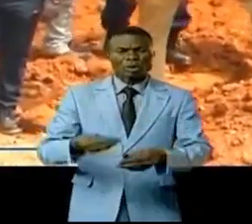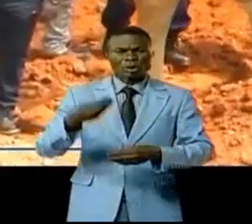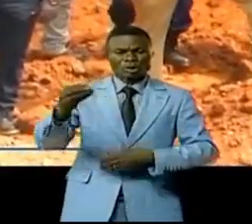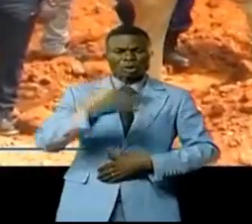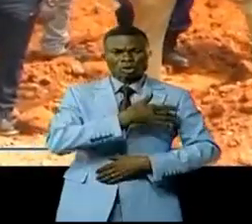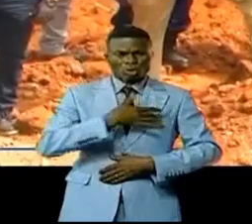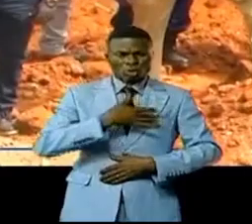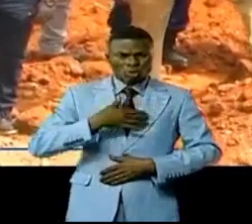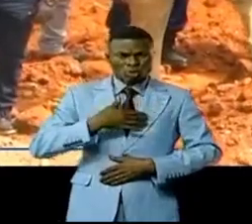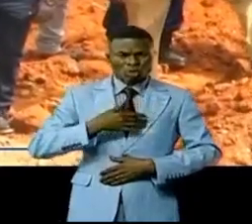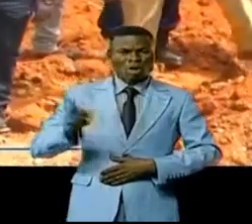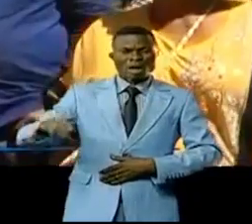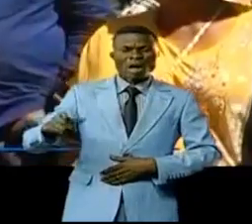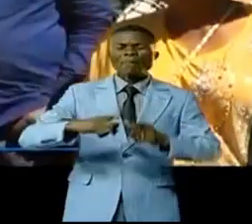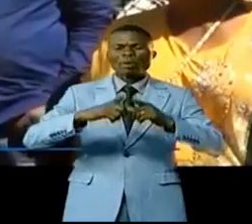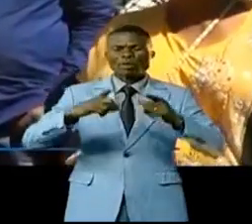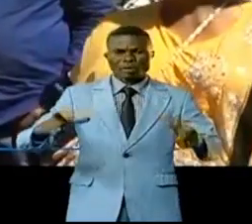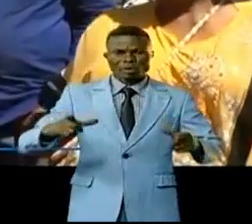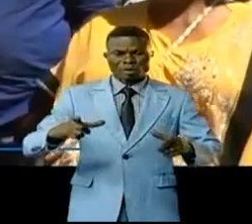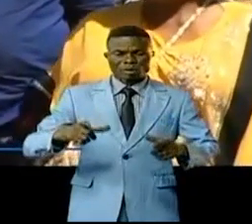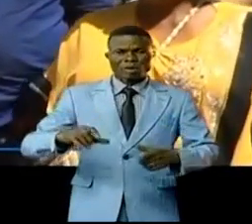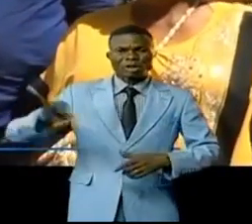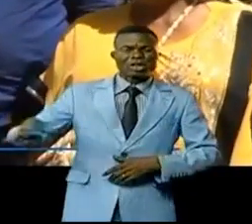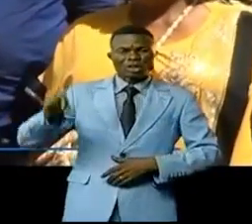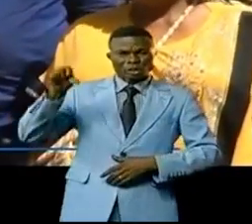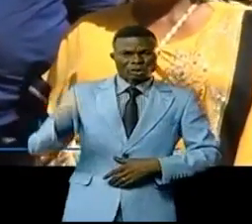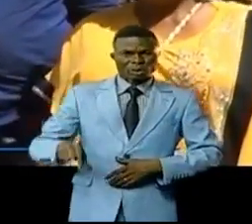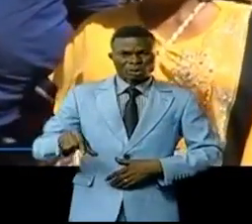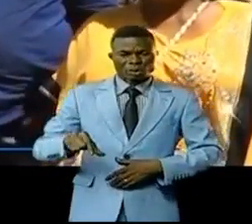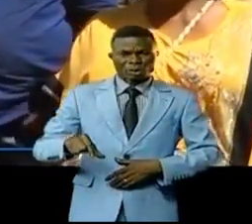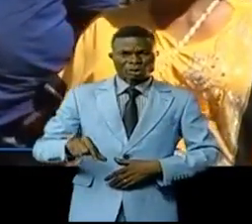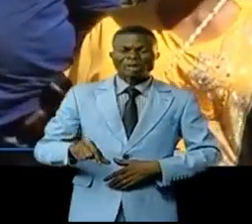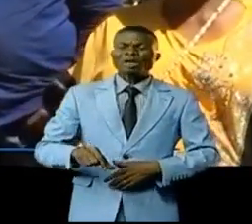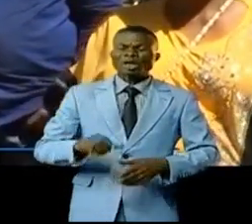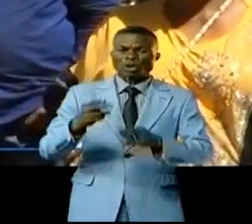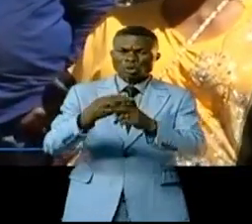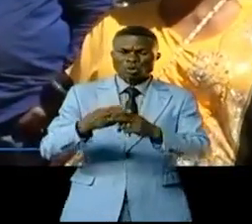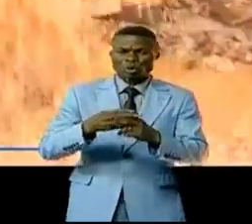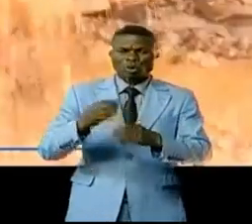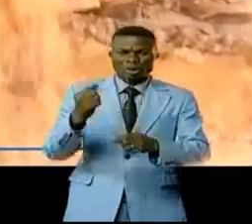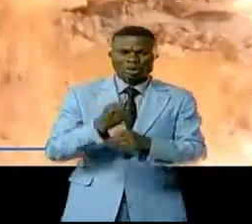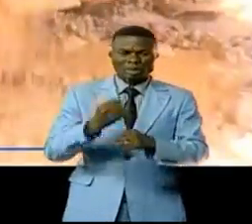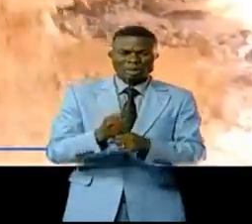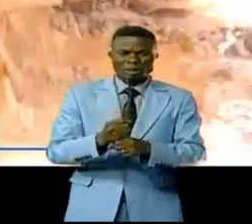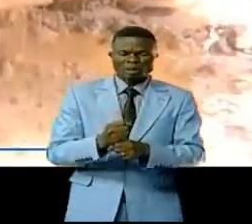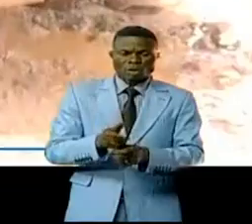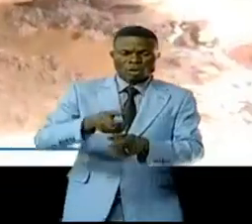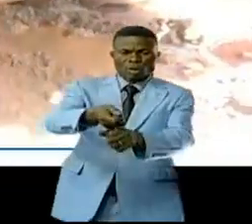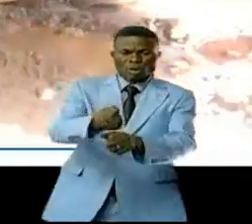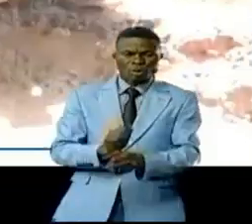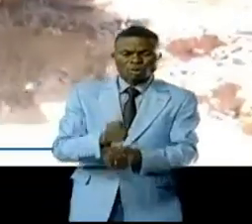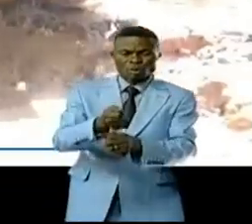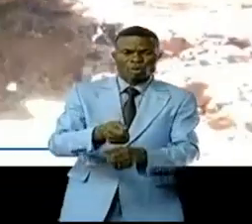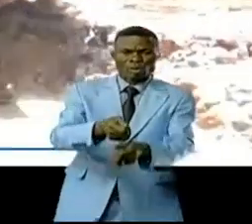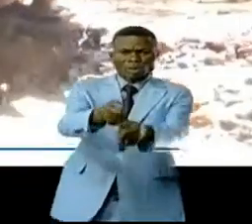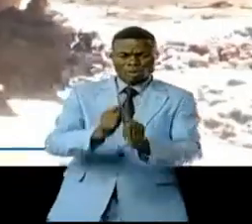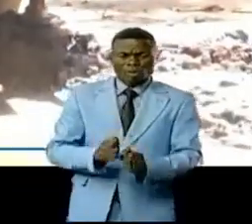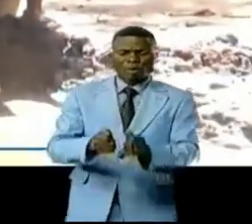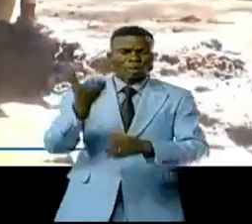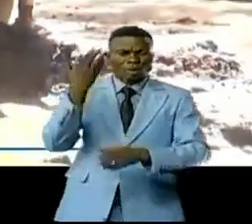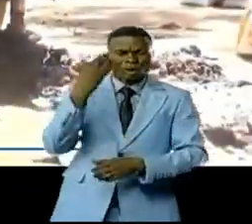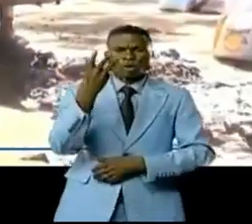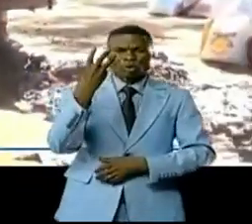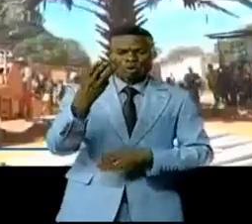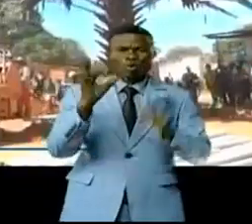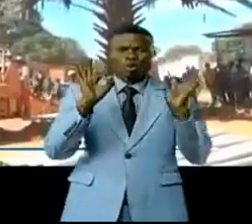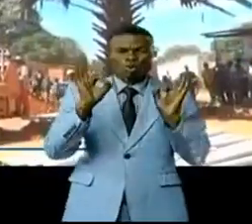nom à la grande province qu'il préfère, Jacques Abulakatoué supervisera par la suite les travaux des forages d'eau potable. 3 nouveaux puits en tout